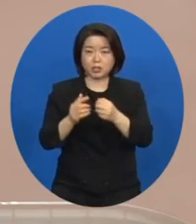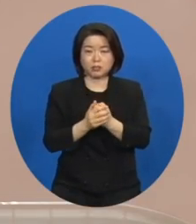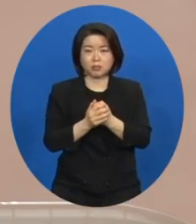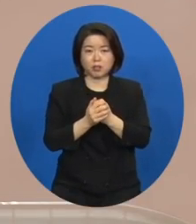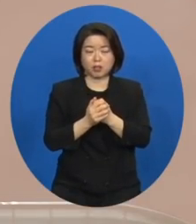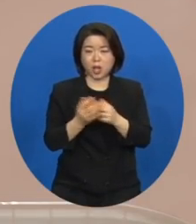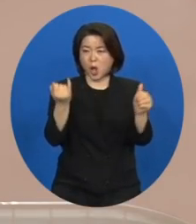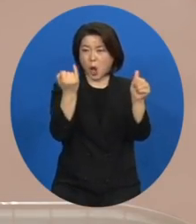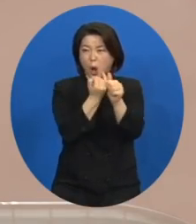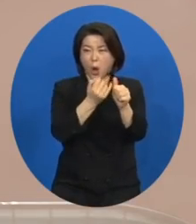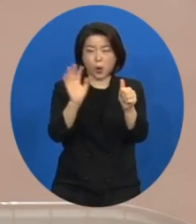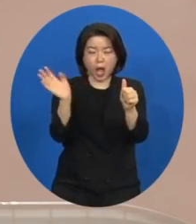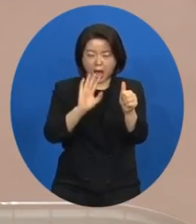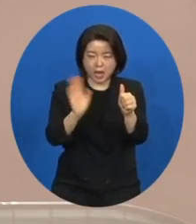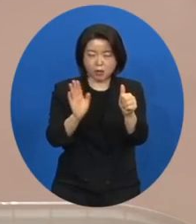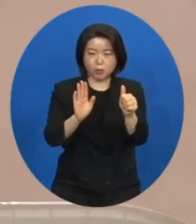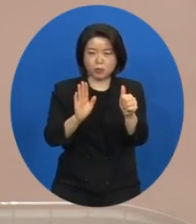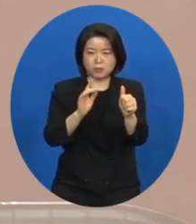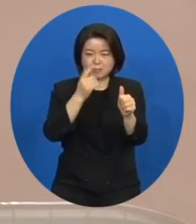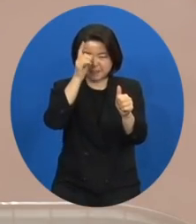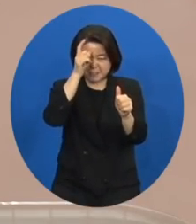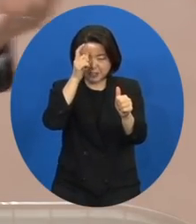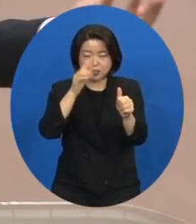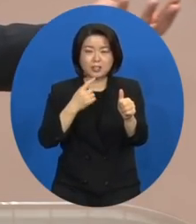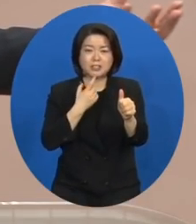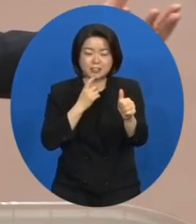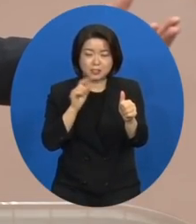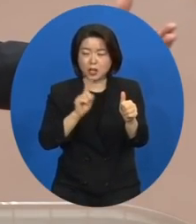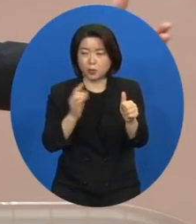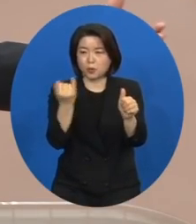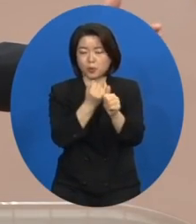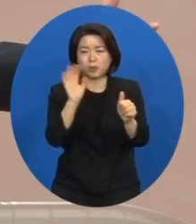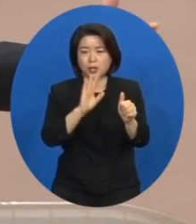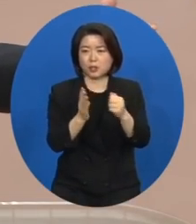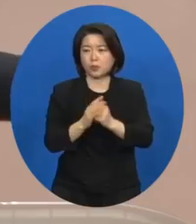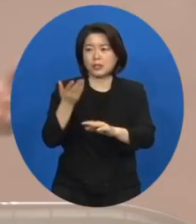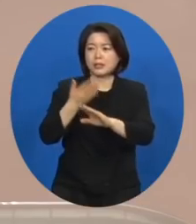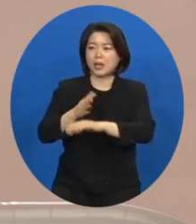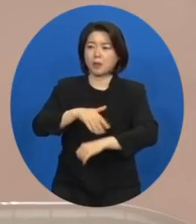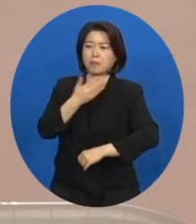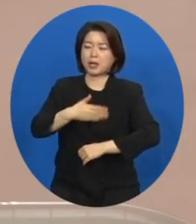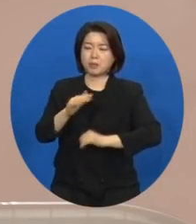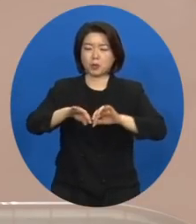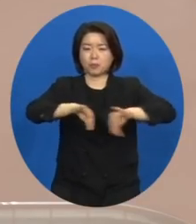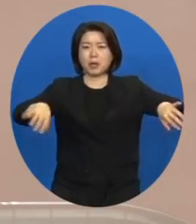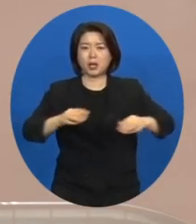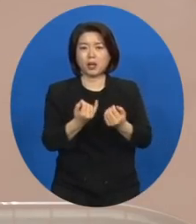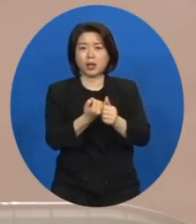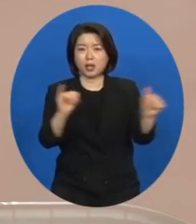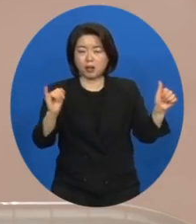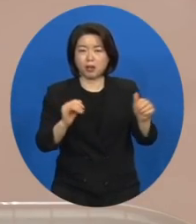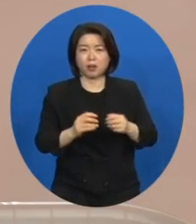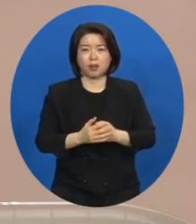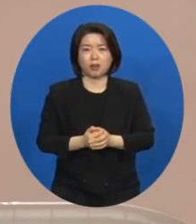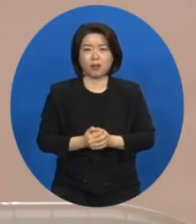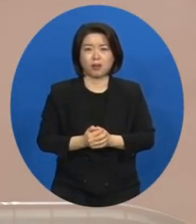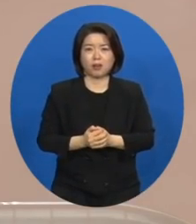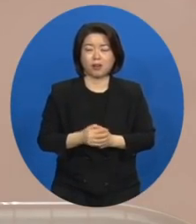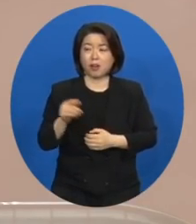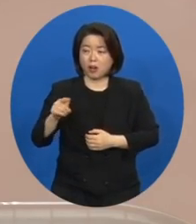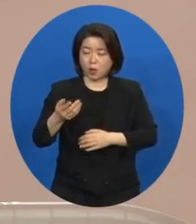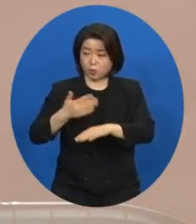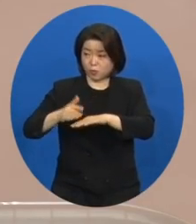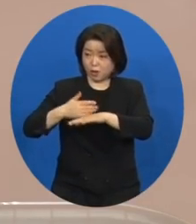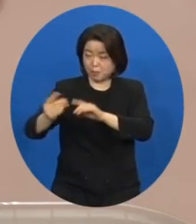버립니다 불량배들이 가 어울려서 도 덕질의 1 삼습니다 정말 무이 사랑의 뭐 소망이 없는